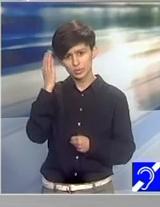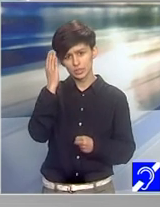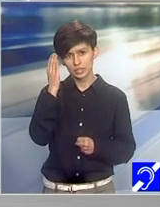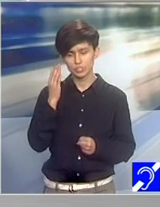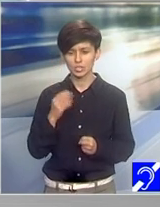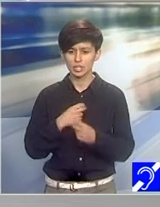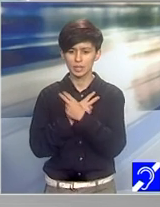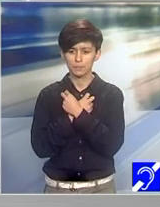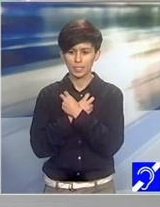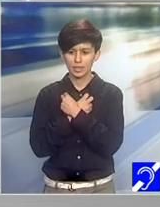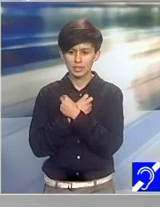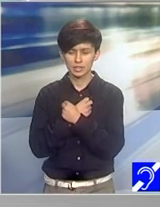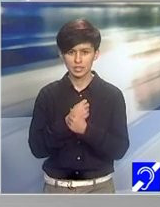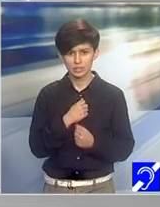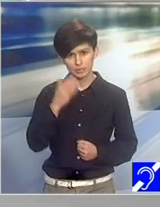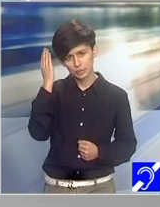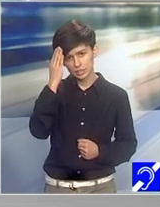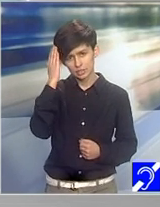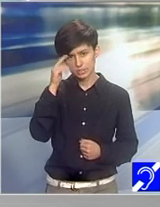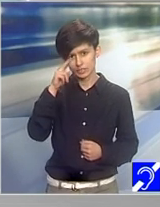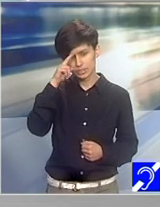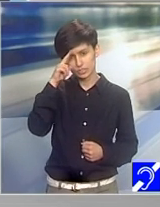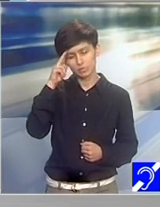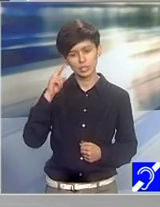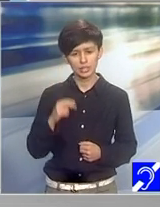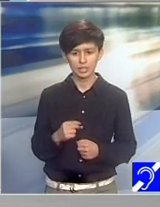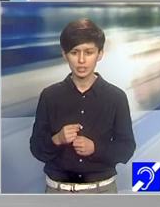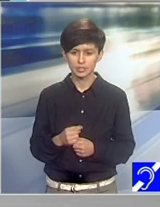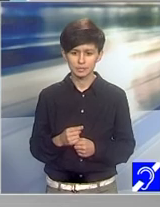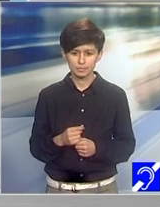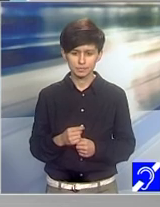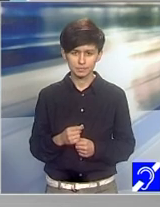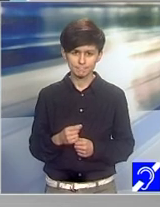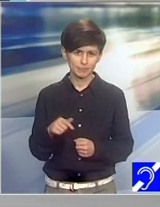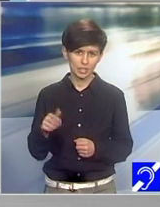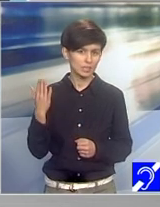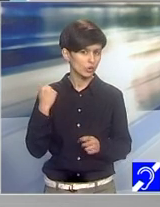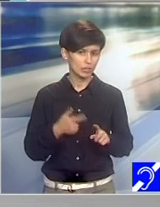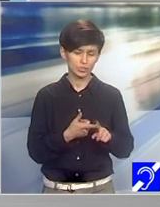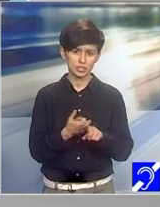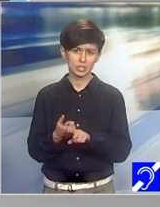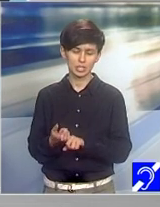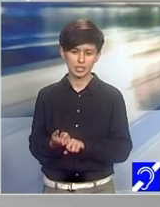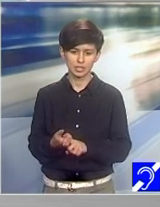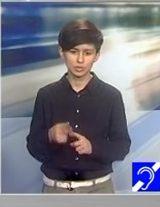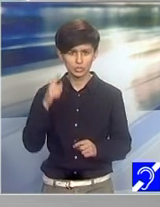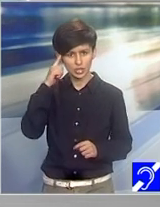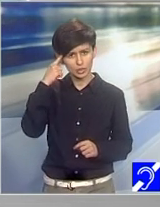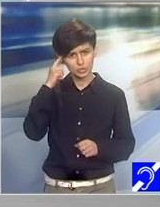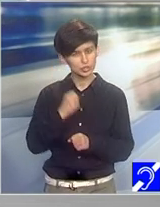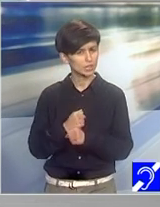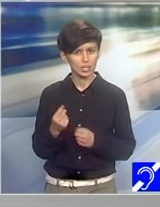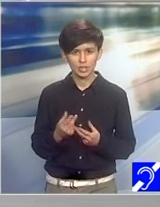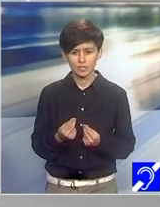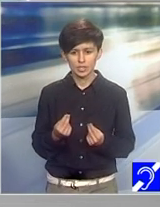școlit în Occident, această generație pașoptistă, bonjuriștii. Și aveau relații, probabil. Aveau relații, au știut foarte bine prin